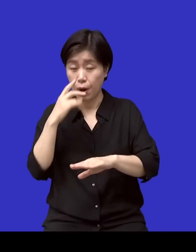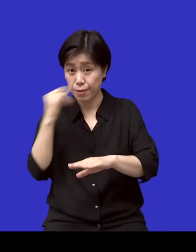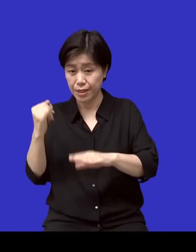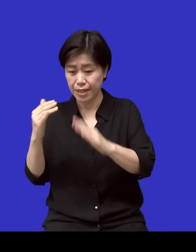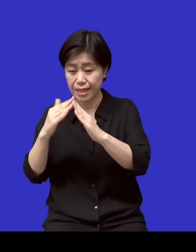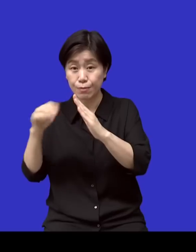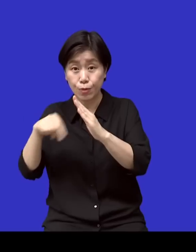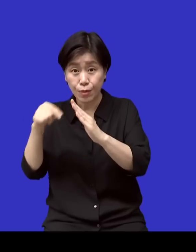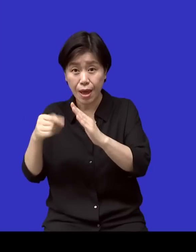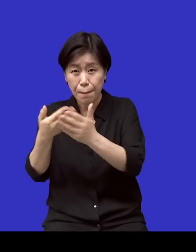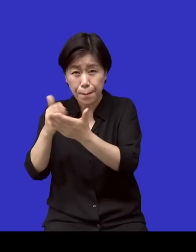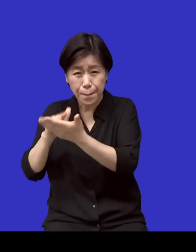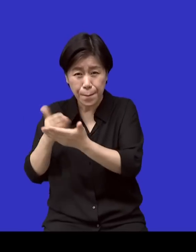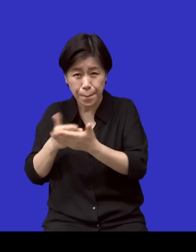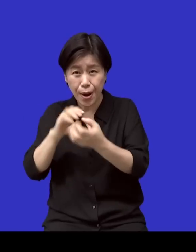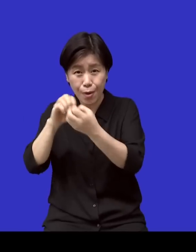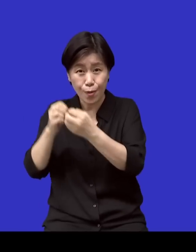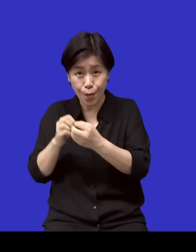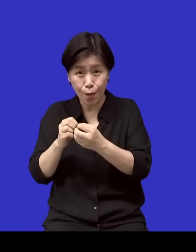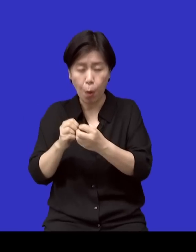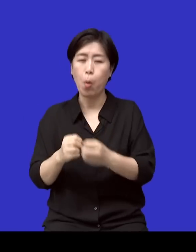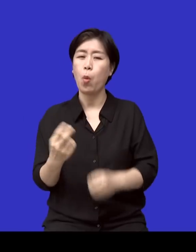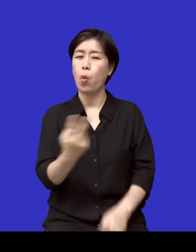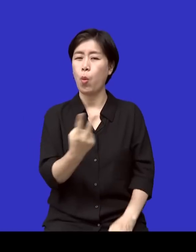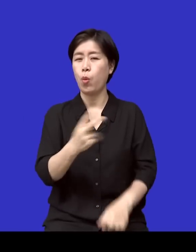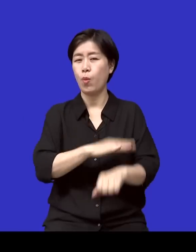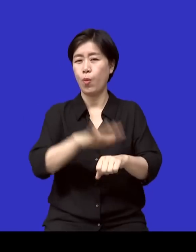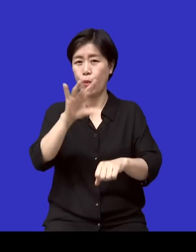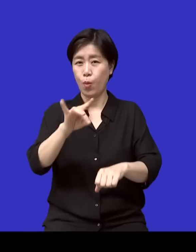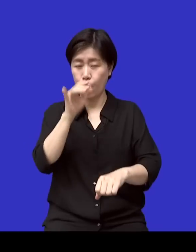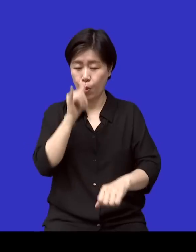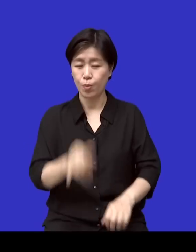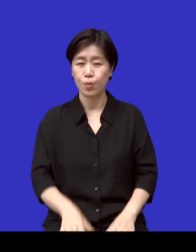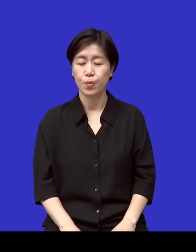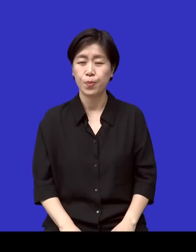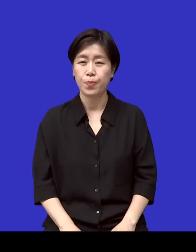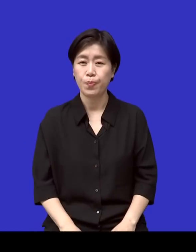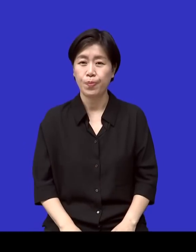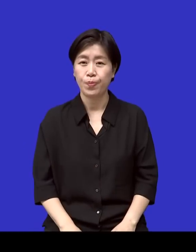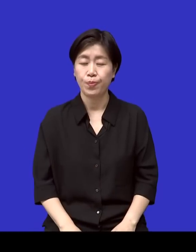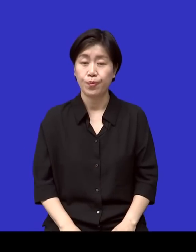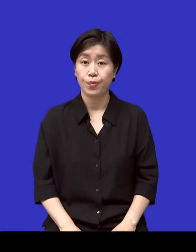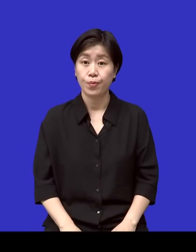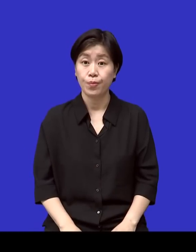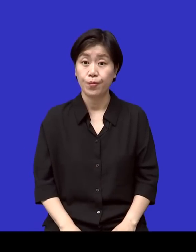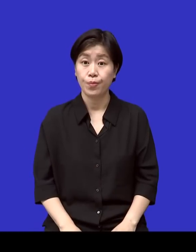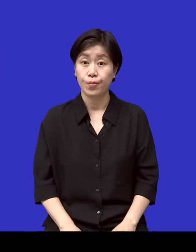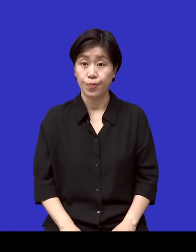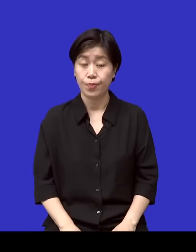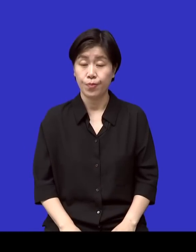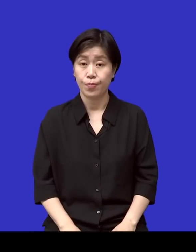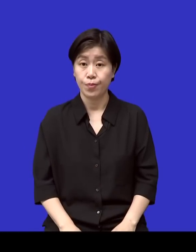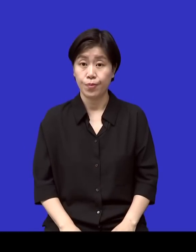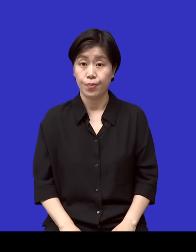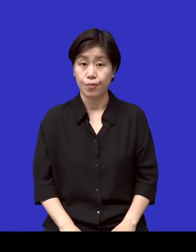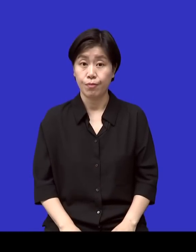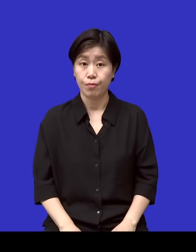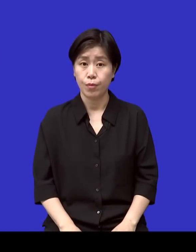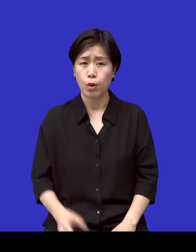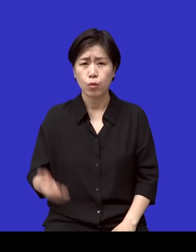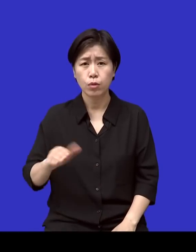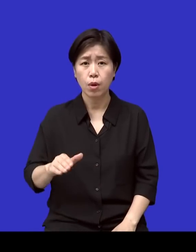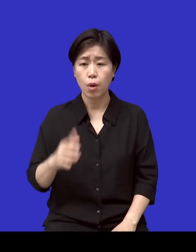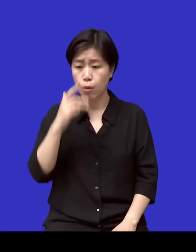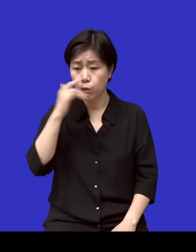그렇게 그래서 일을 두 분 하시기가- 처음 만나신 걸로 알고 그러니까 있는데. 환상의 어. 조합이네요. 네. 그래도 좀 이게 한 명이 뒷바라지를 바로 이렇게 해줘야